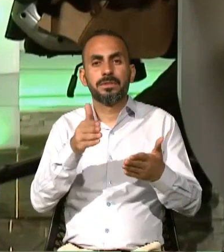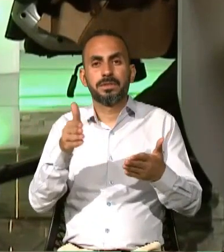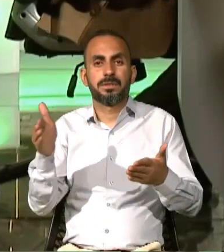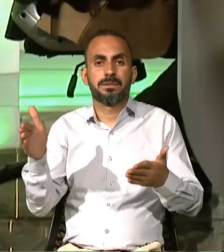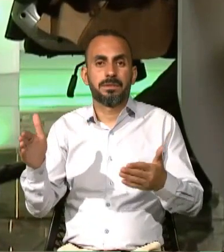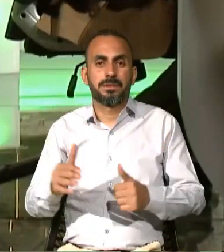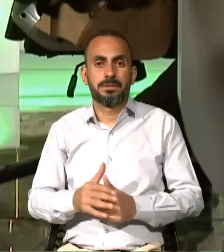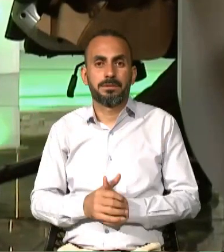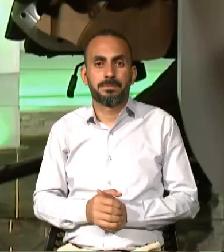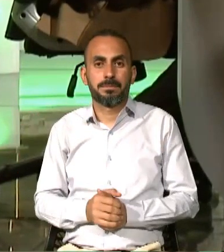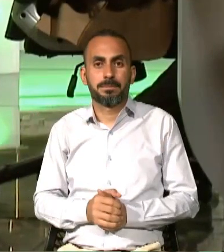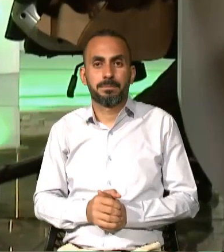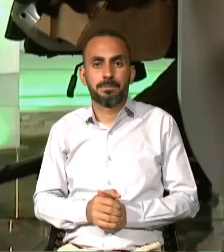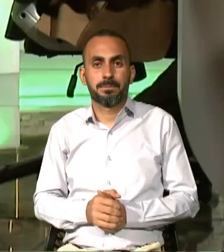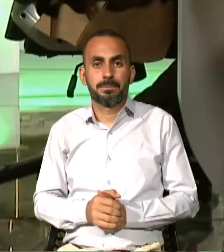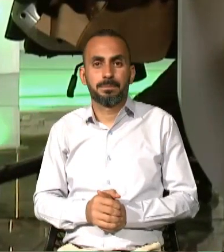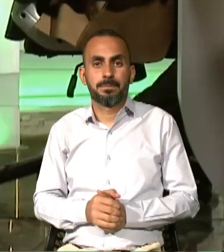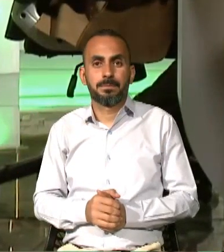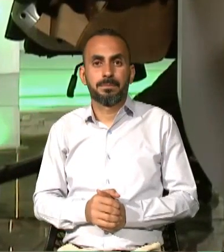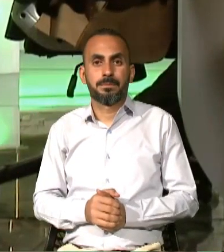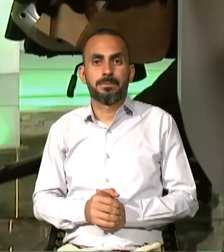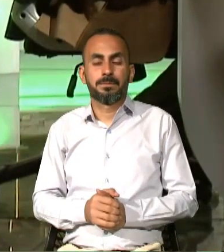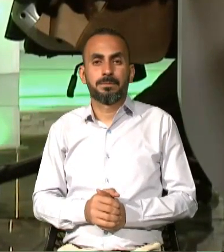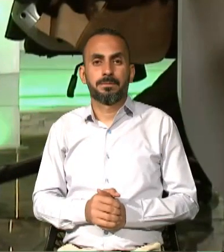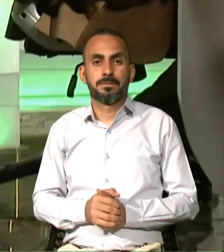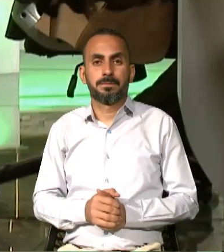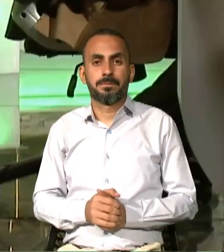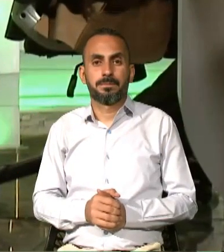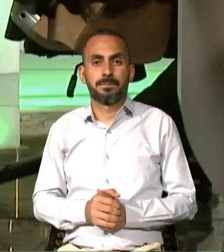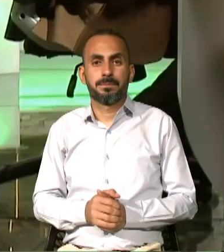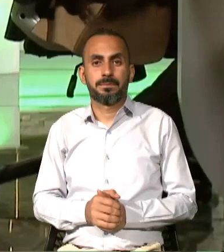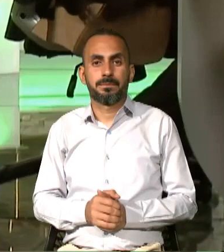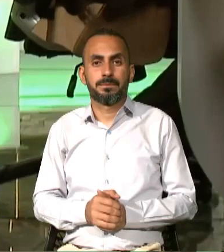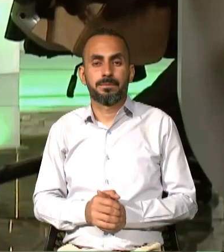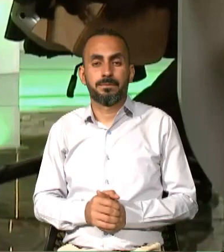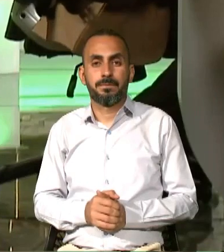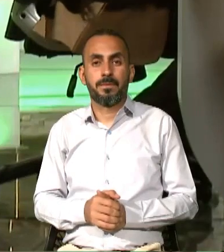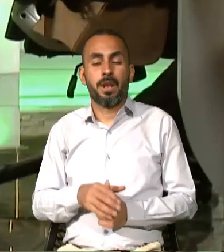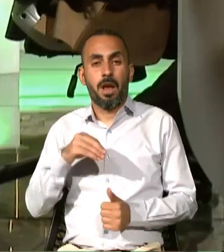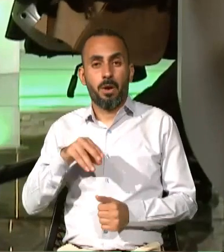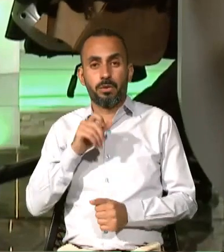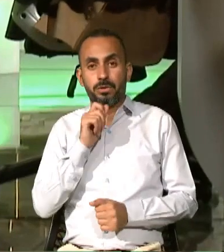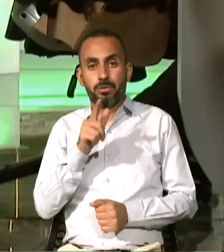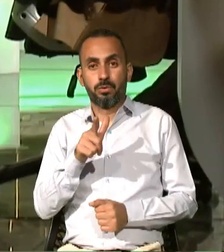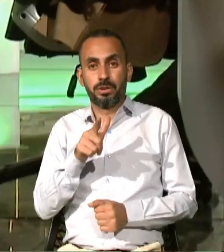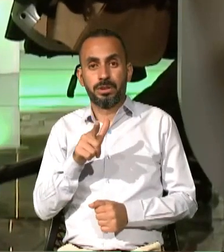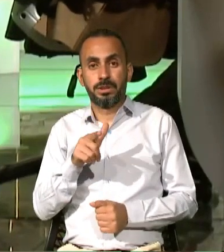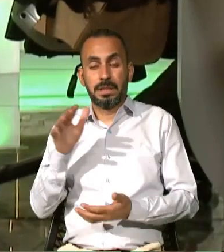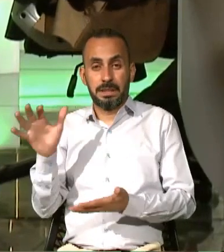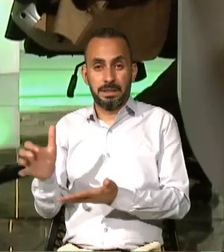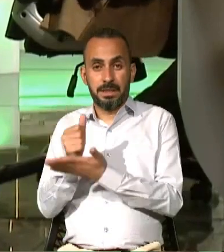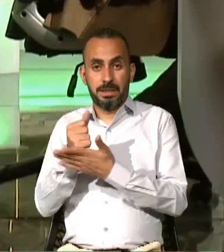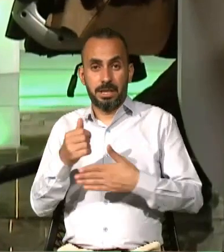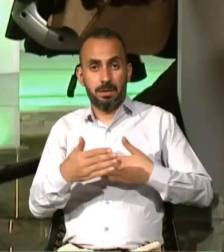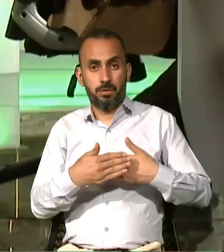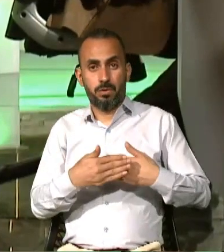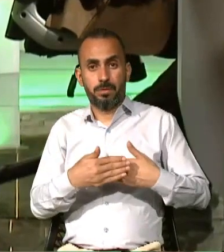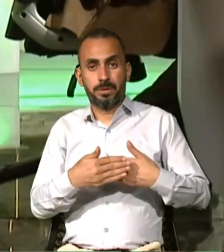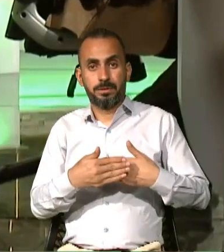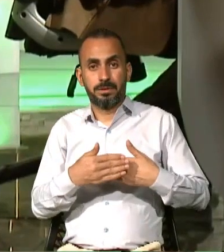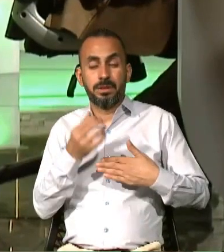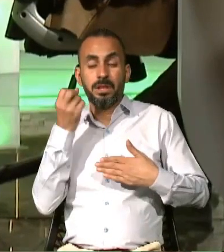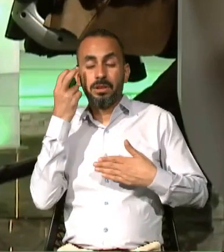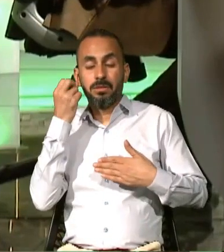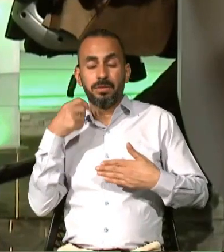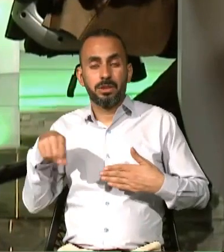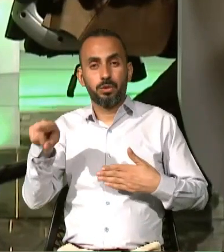وهم بيتكلموا بيتنمروا فعلا واخد بال حضرتك. فاحنا عايزين نقول ايه، النجاه القريبه دي زي الفكره اللي احنا